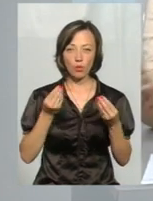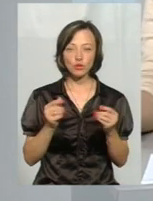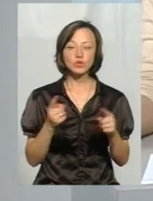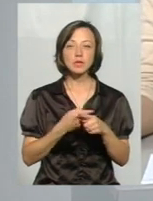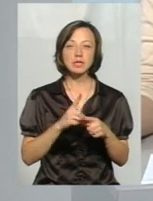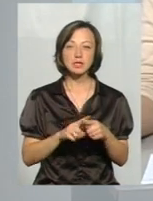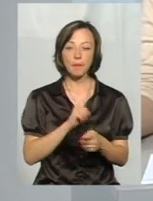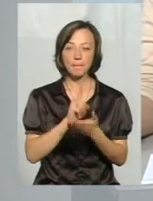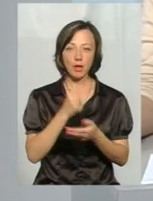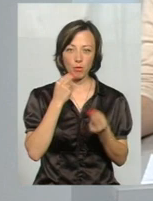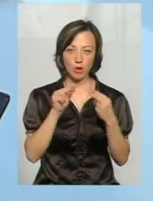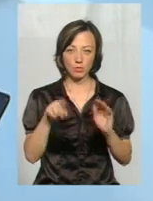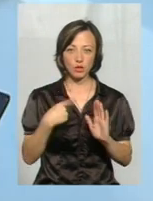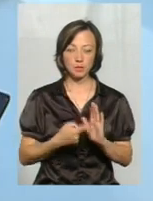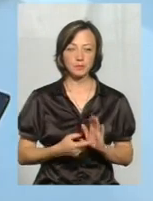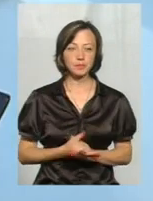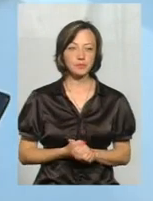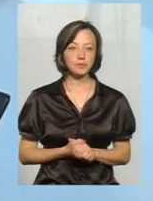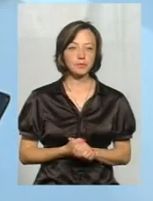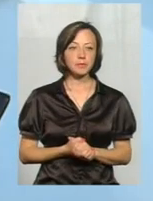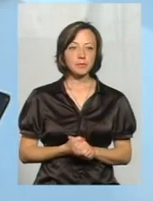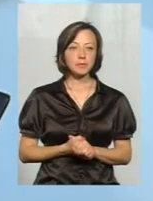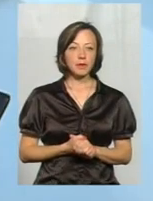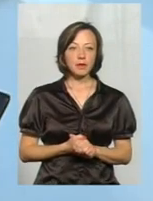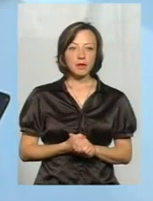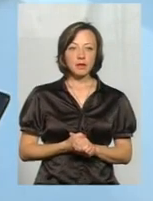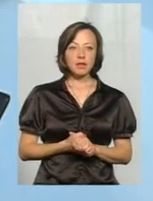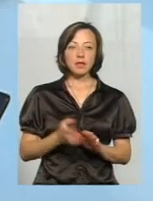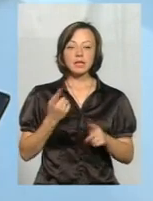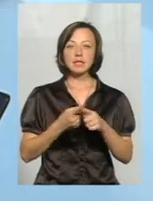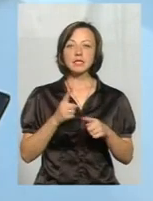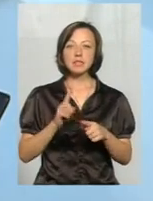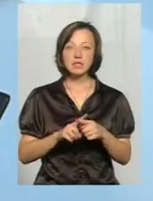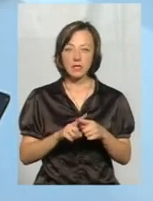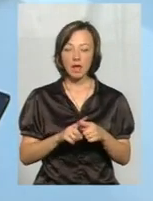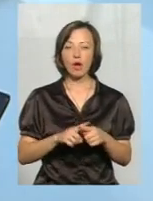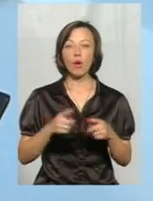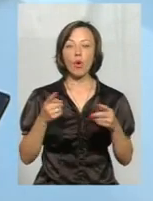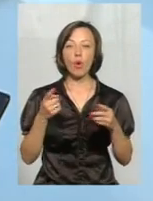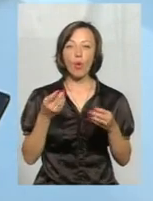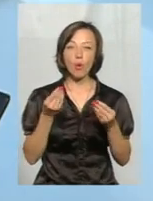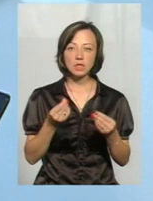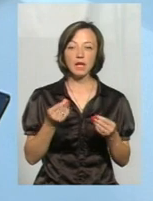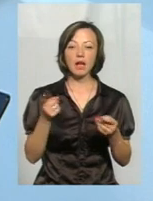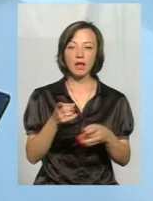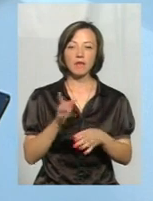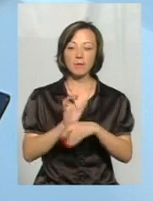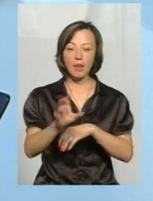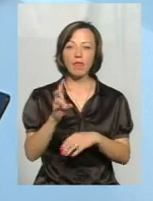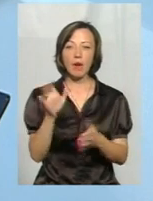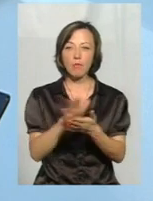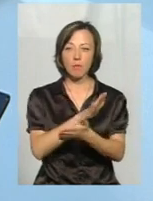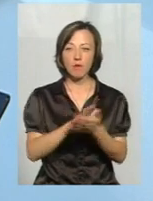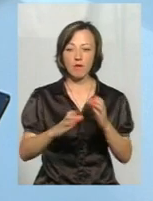це має поліпшити? Значить, дивіться, це в основному кошти, які уходять на гідродинамічне промивання трубопроводів. У нас 49